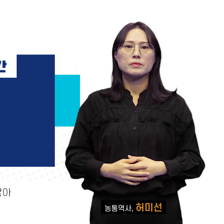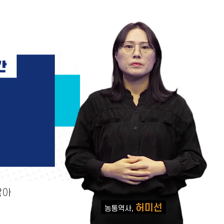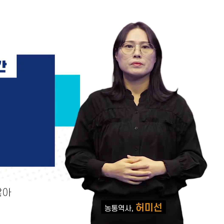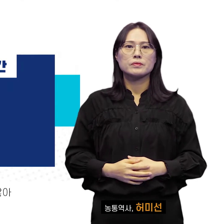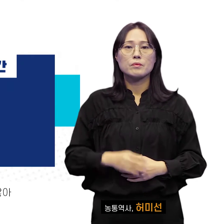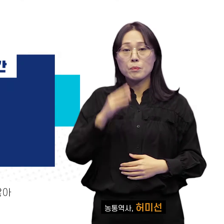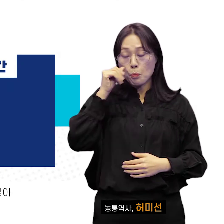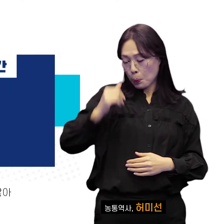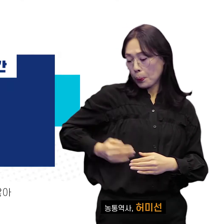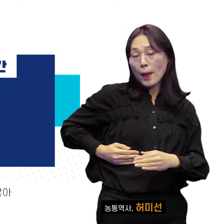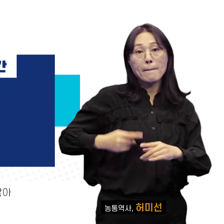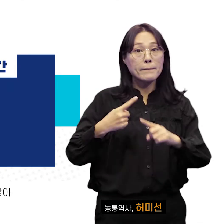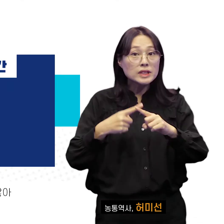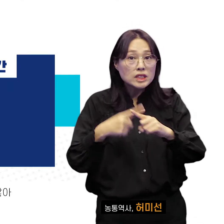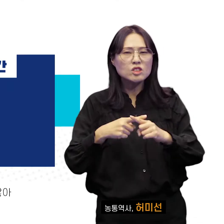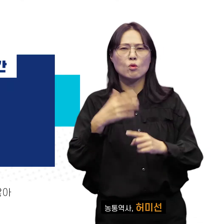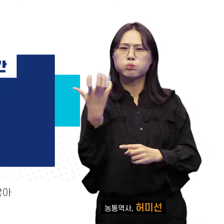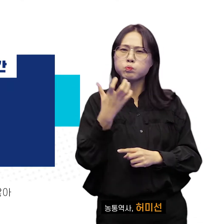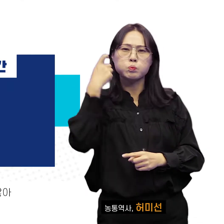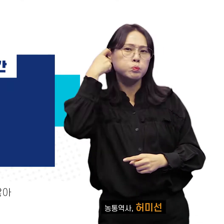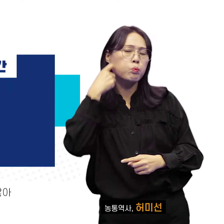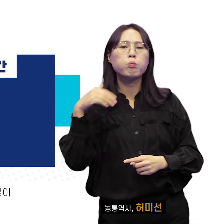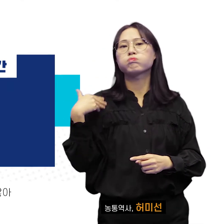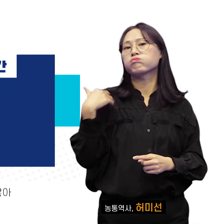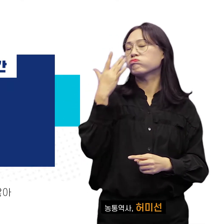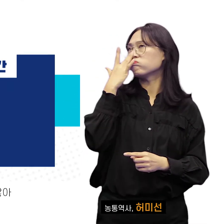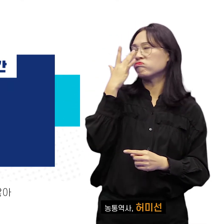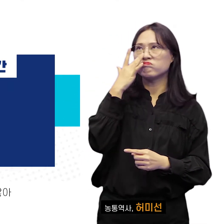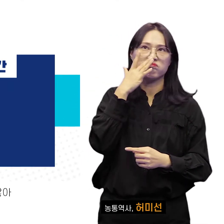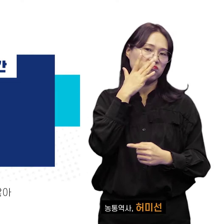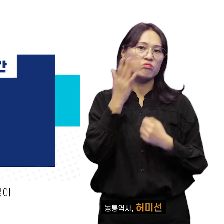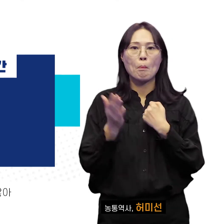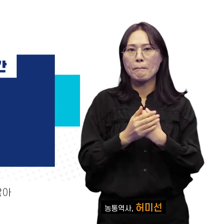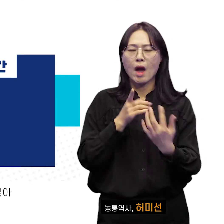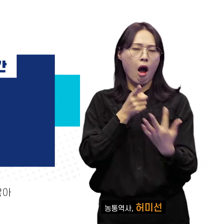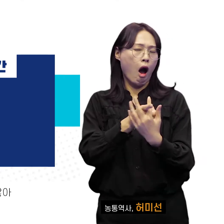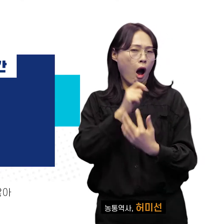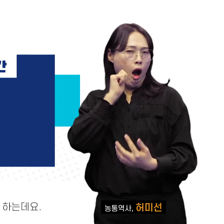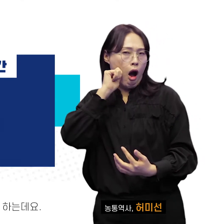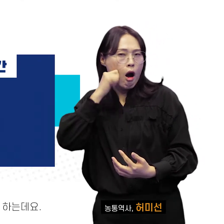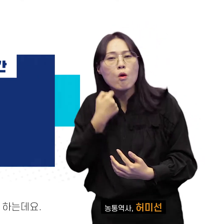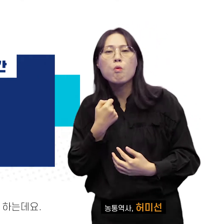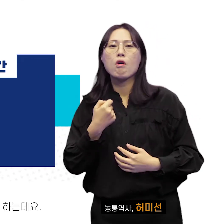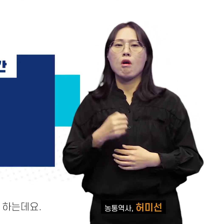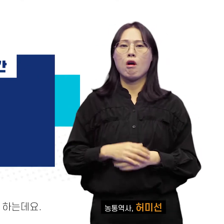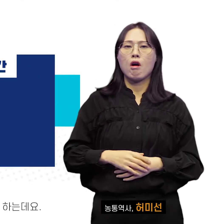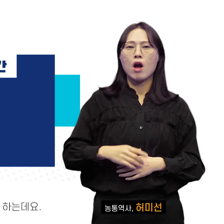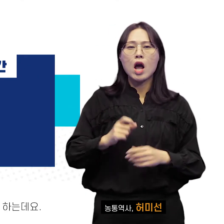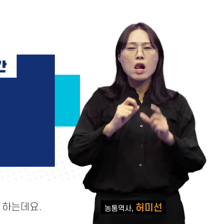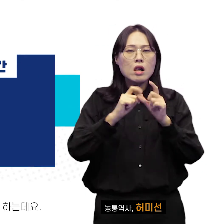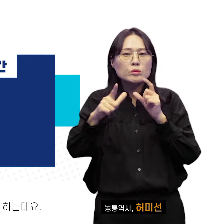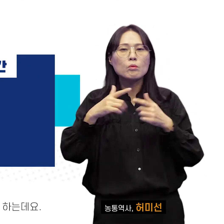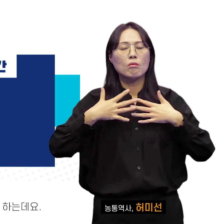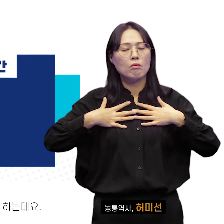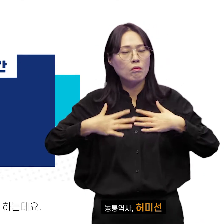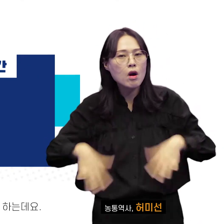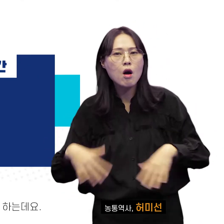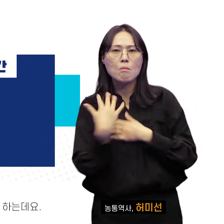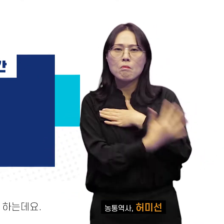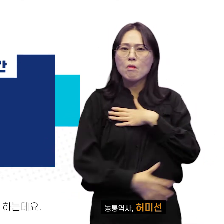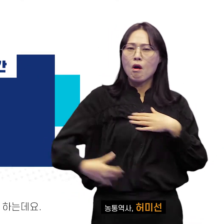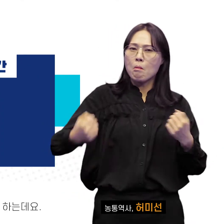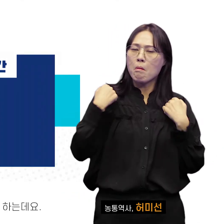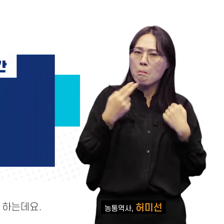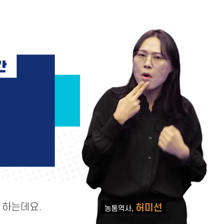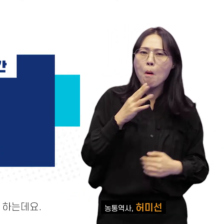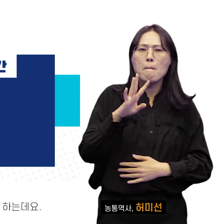지방간 역시 자각 증상이 뚜렷하지 않아 조기 발견이 쉽지 않습니다. 일부에서는 피로감, 전신